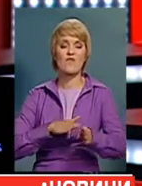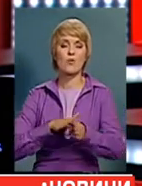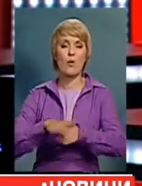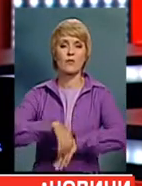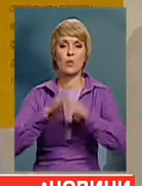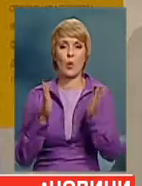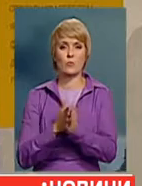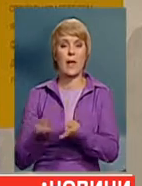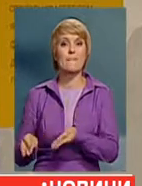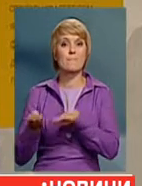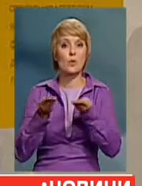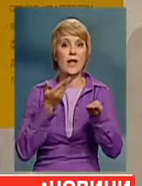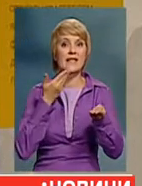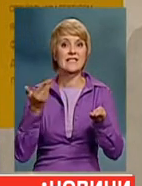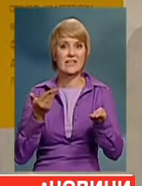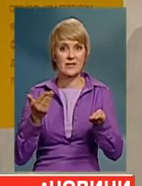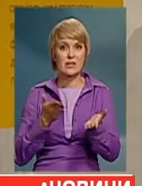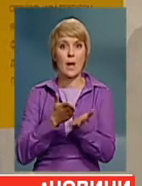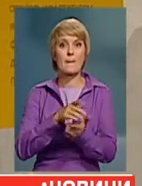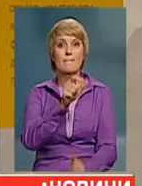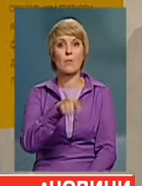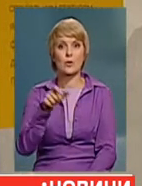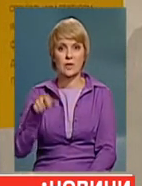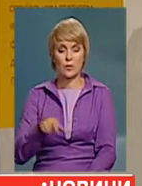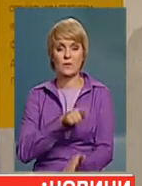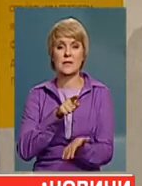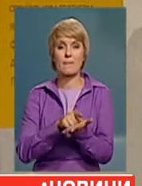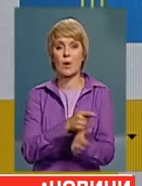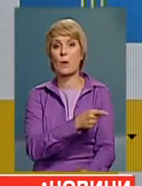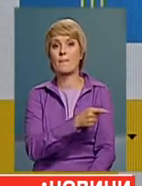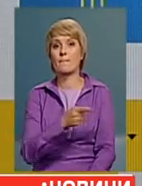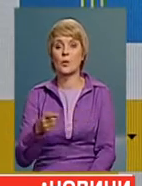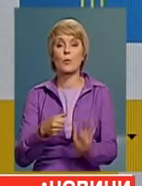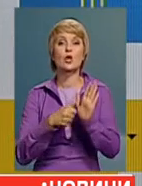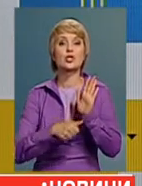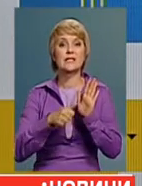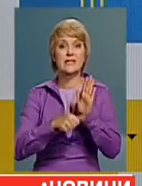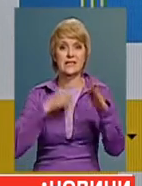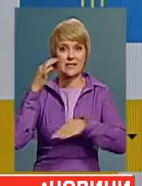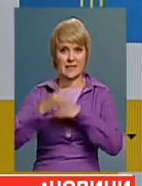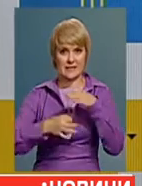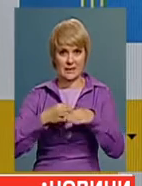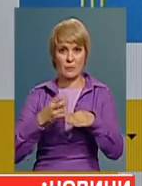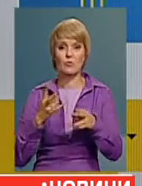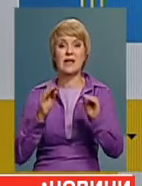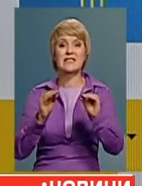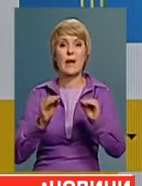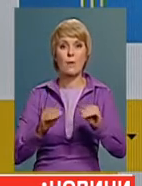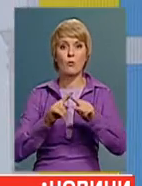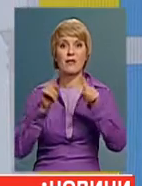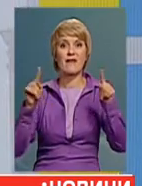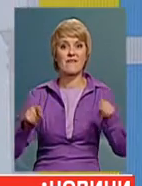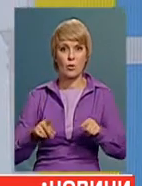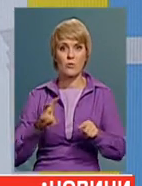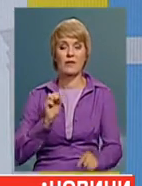та майно посадовці мають протягом 60 діб. Для цього треба заповнити форму на сайті Національного агентства з питань запобігання корупції.